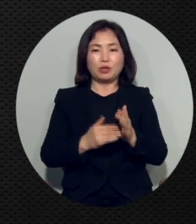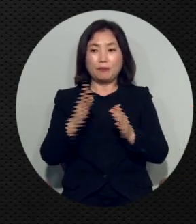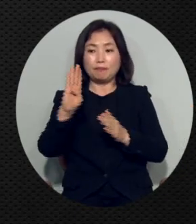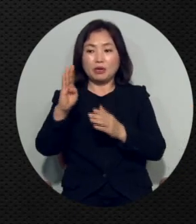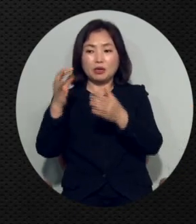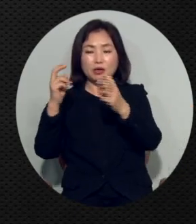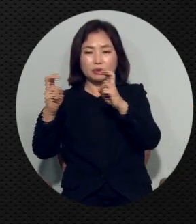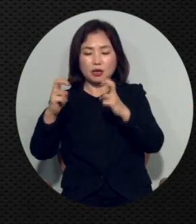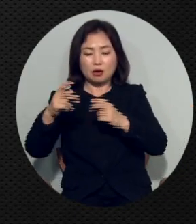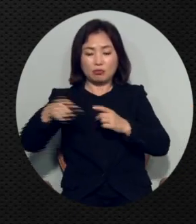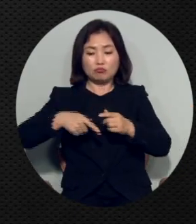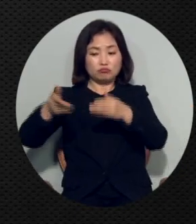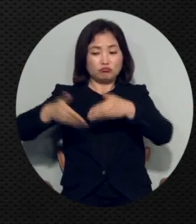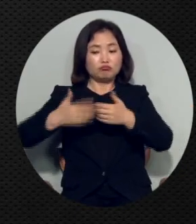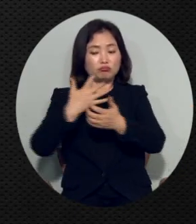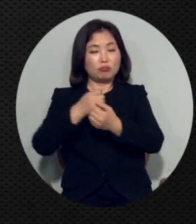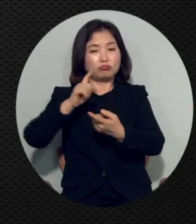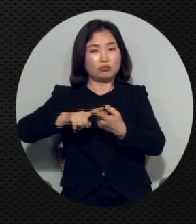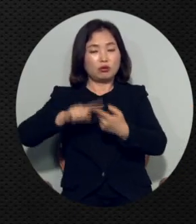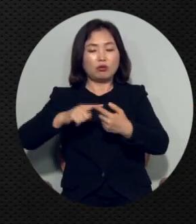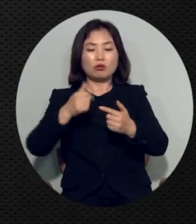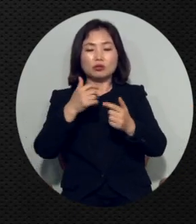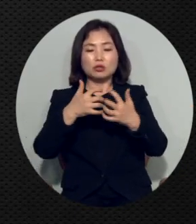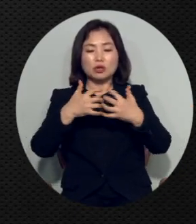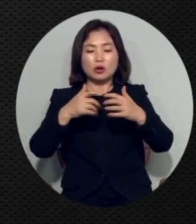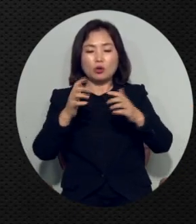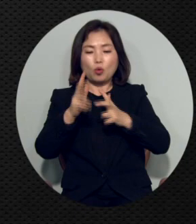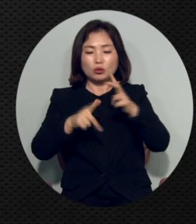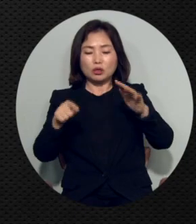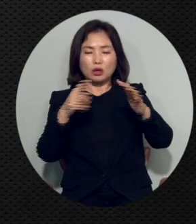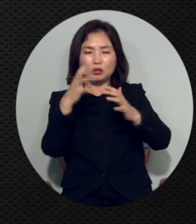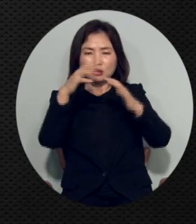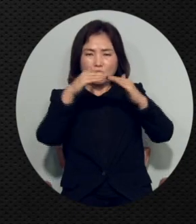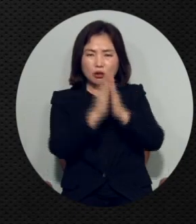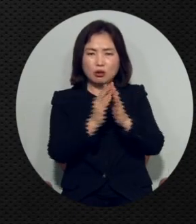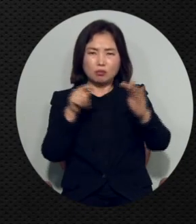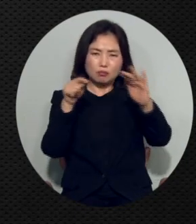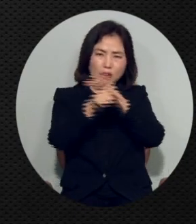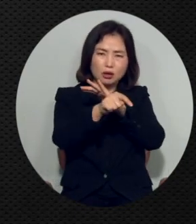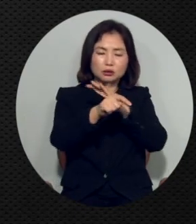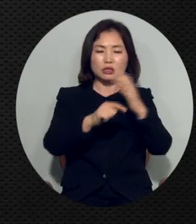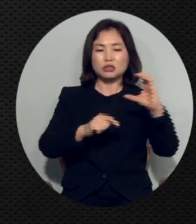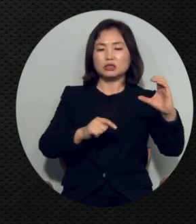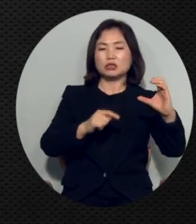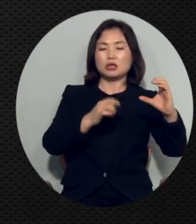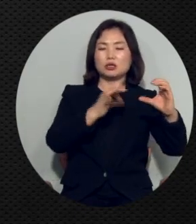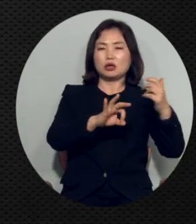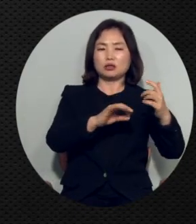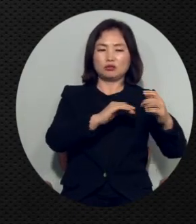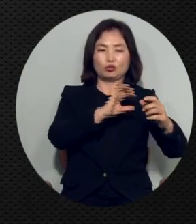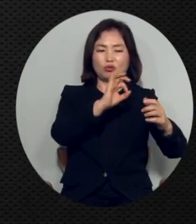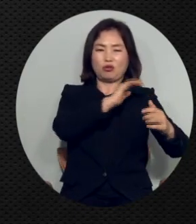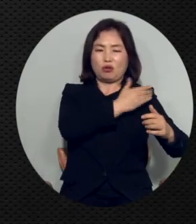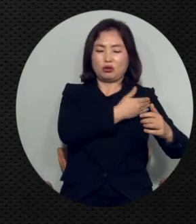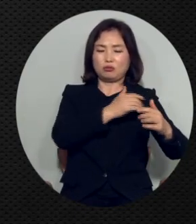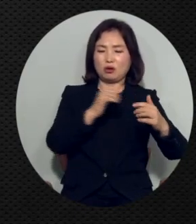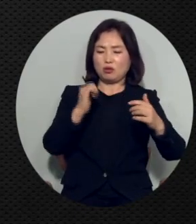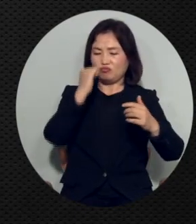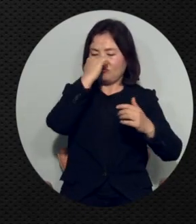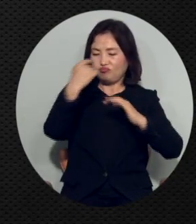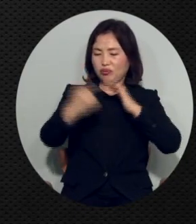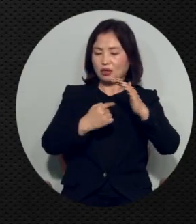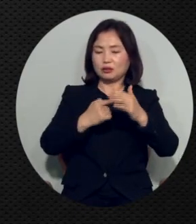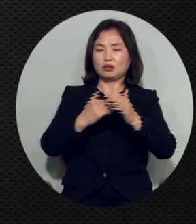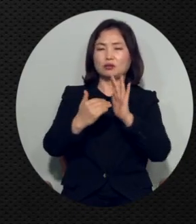b 업체는 a 업체와의 계약대로 지상 물건을 공장에서 철거 하려고 했는데 씨 외 4등 채권자들이 무단 철거 라고